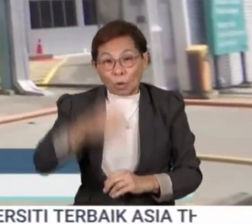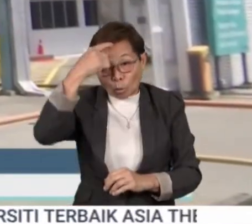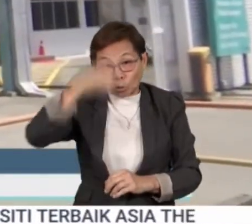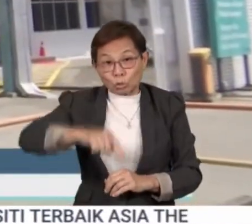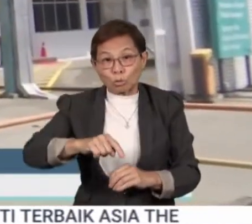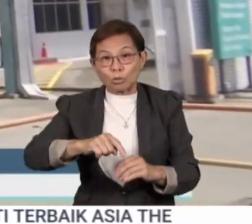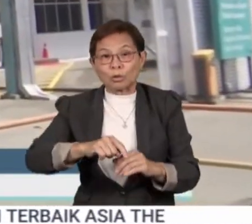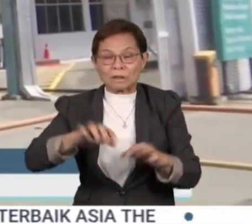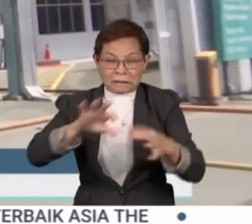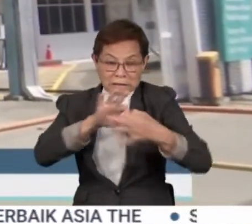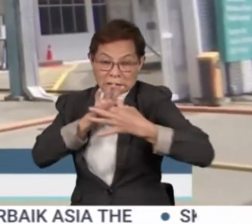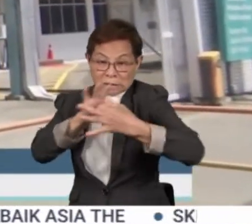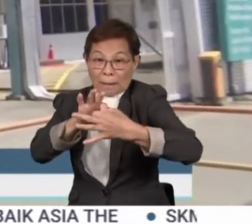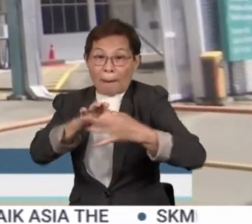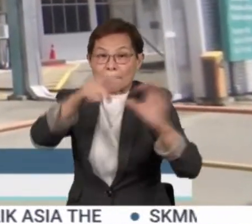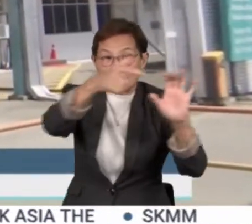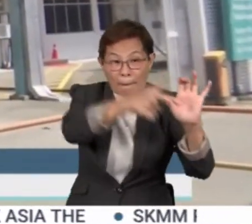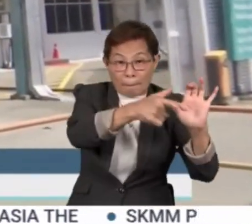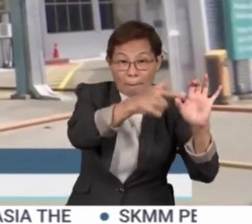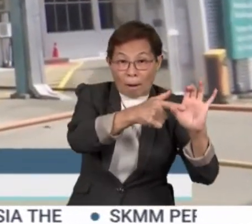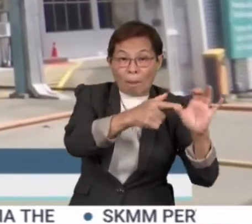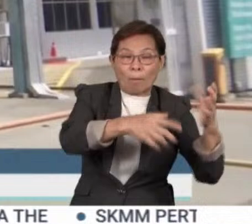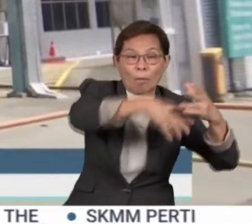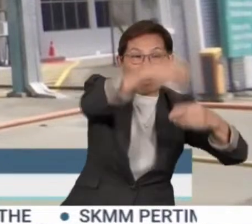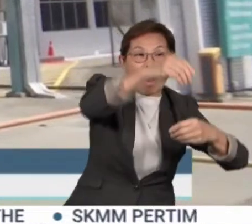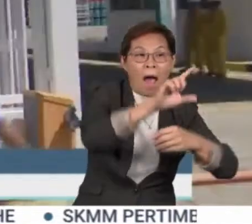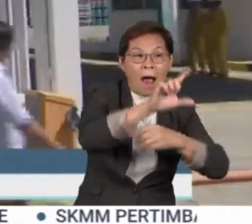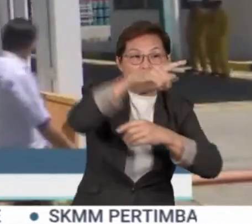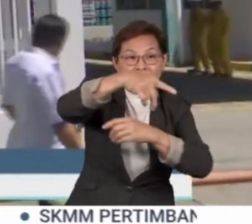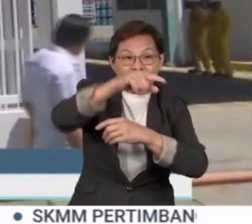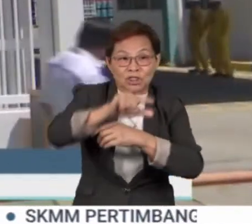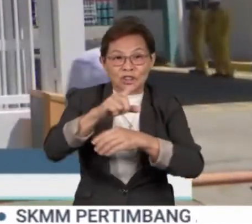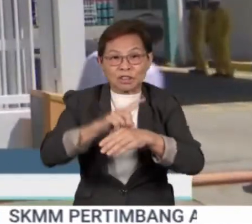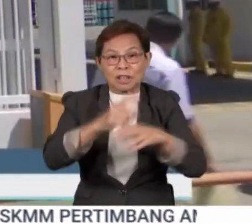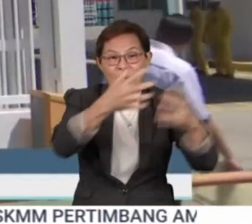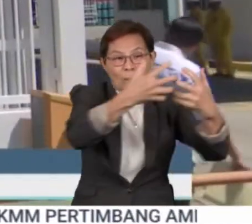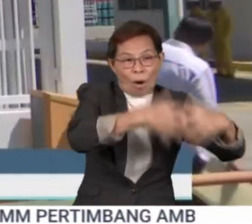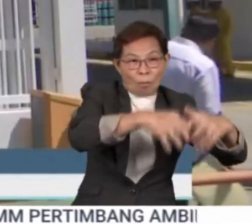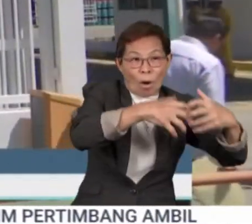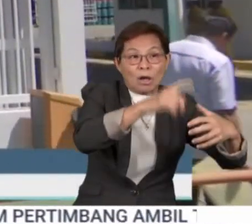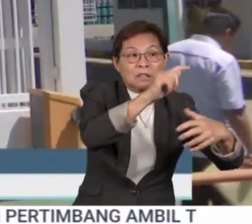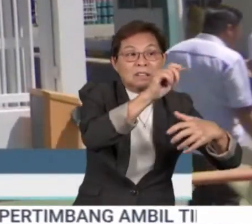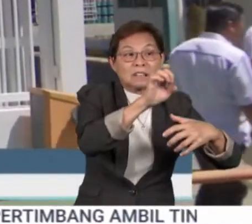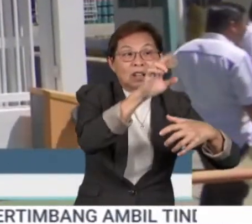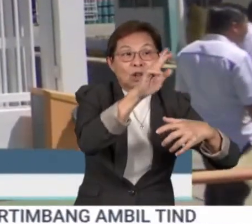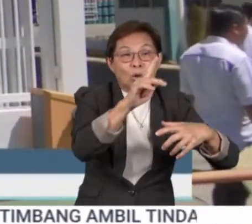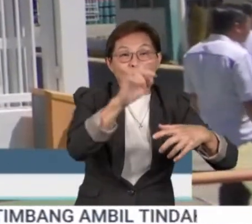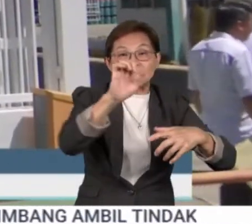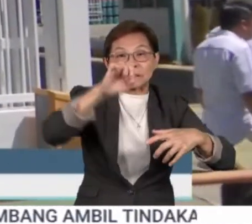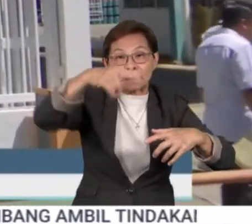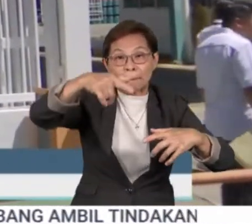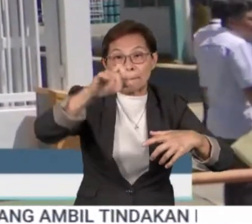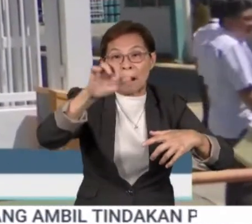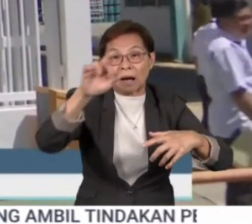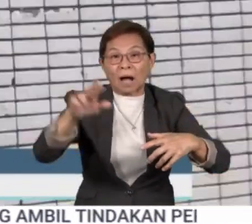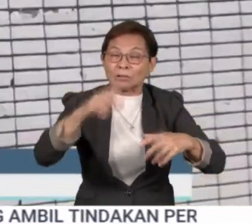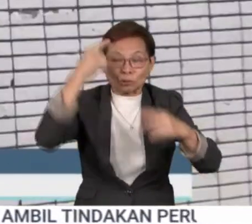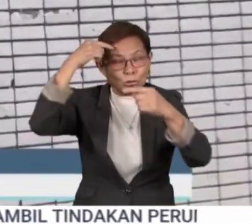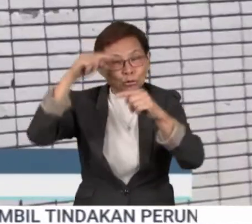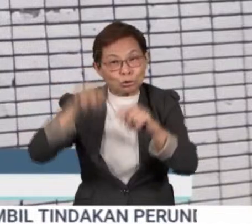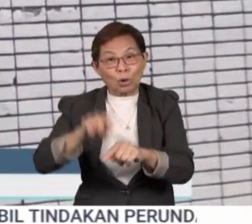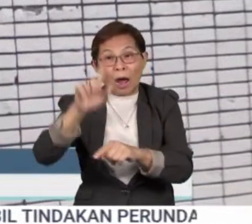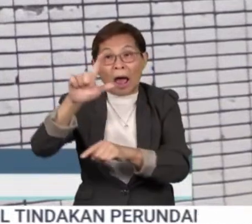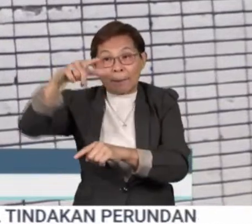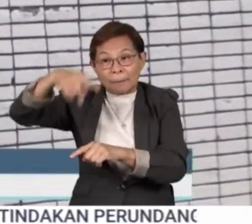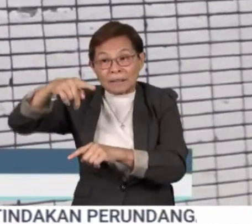Untuk kerjasama ini, Petronas menerusi pengeluaran LPG di loji Teluk Sepanggar bersetuju membekalkan LPG